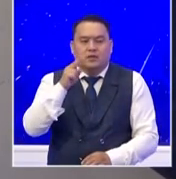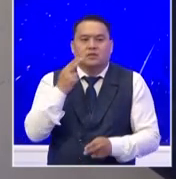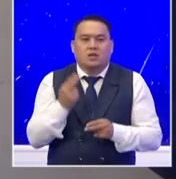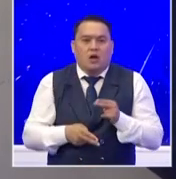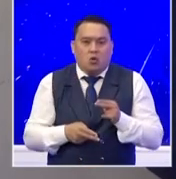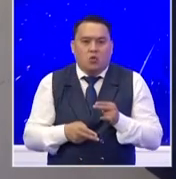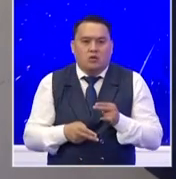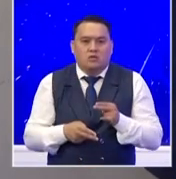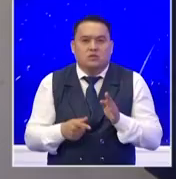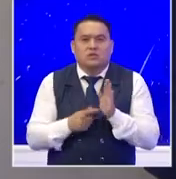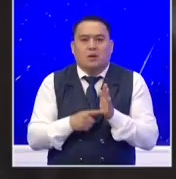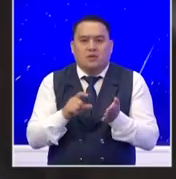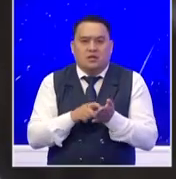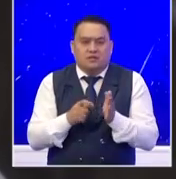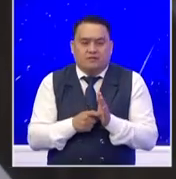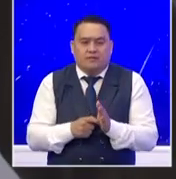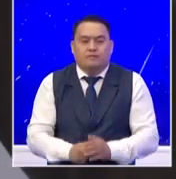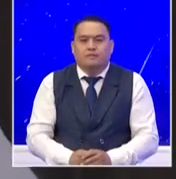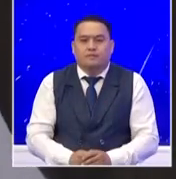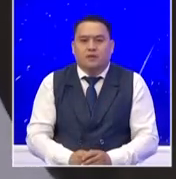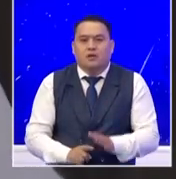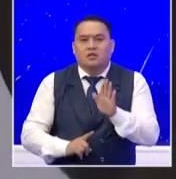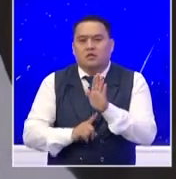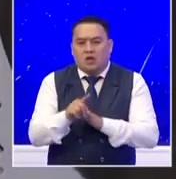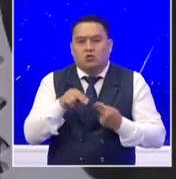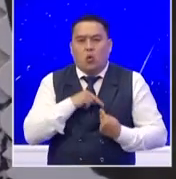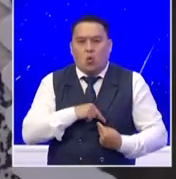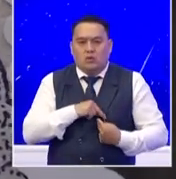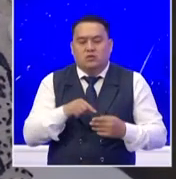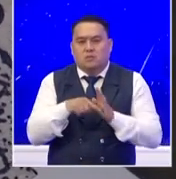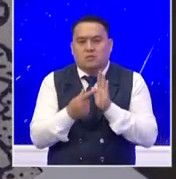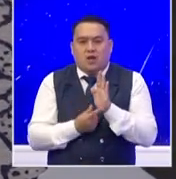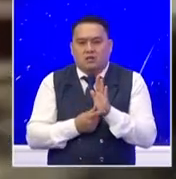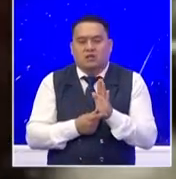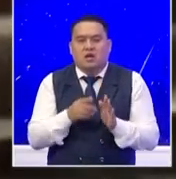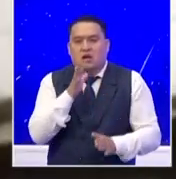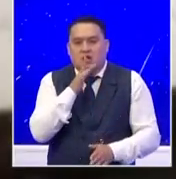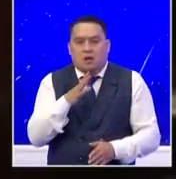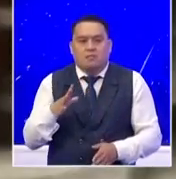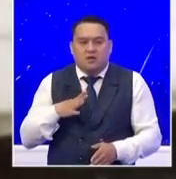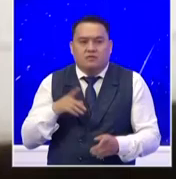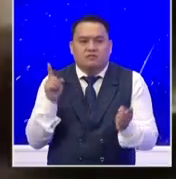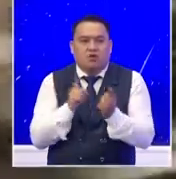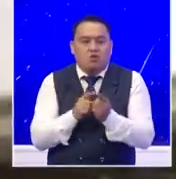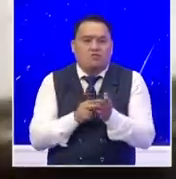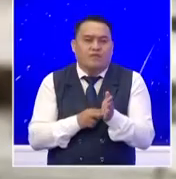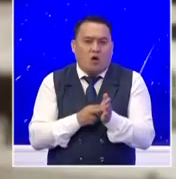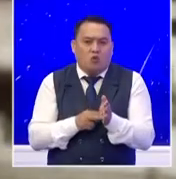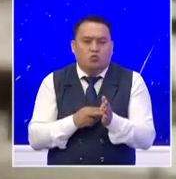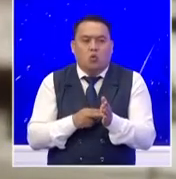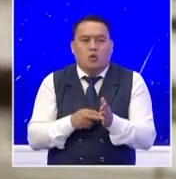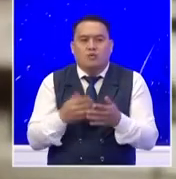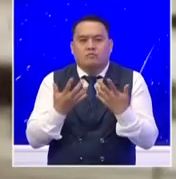закончила 7 классов. В начале трудового пути 17-летней Ефросине Великановой приходилось встречать вагоны и вести